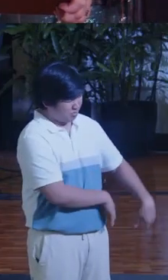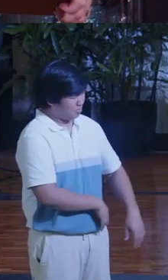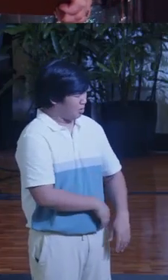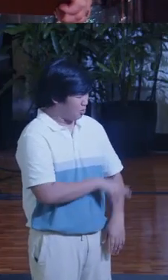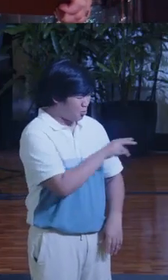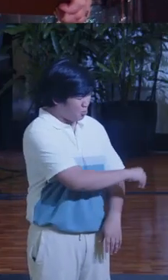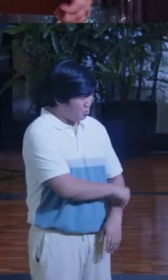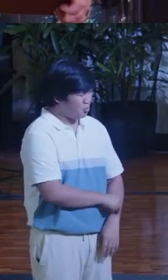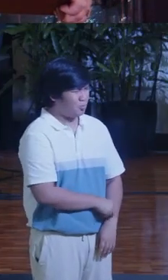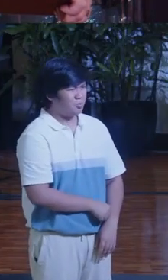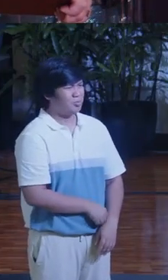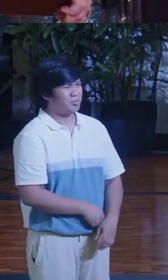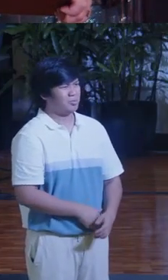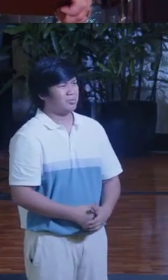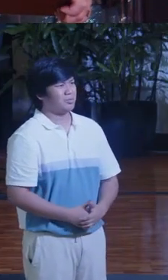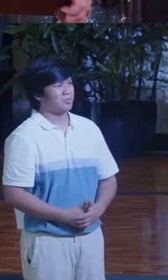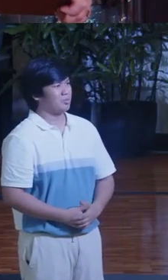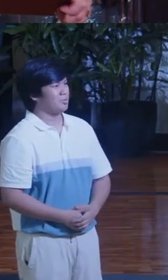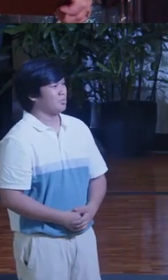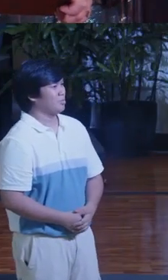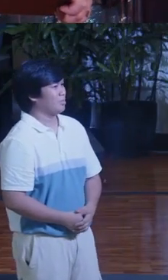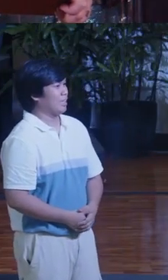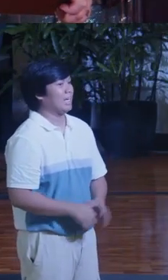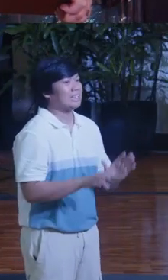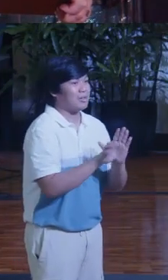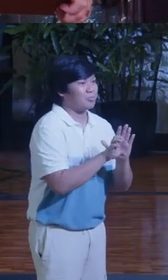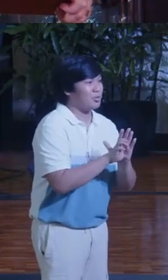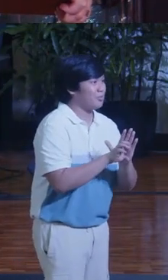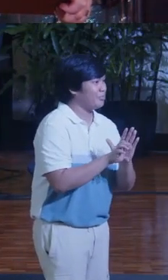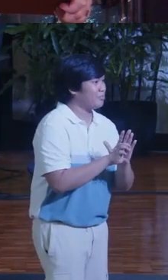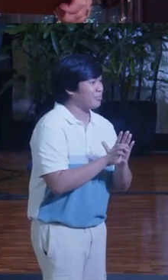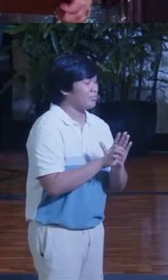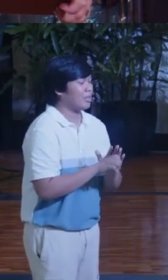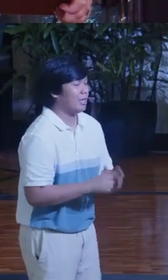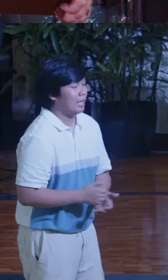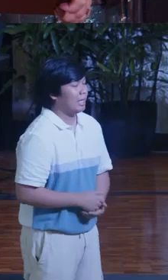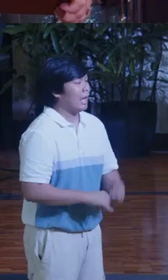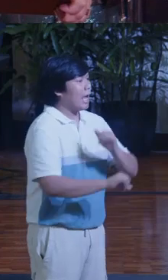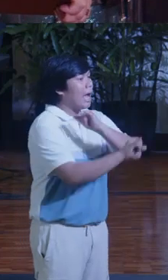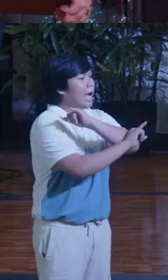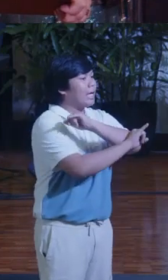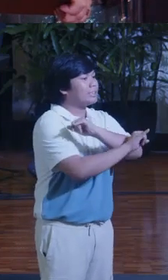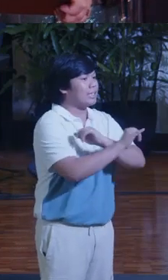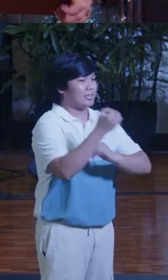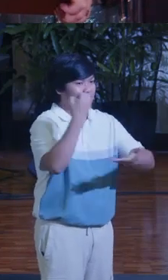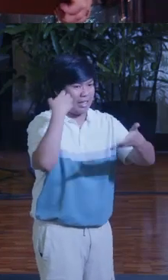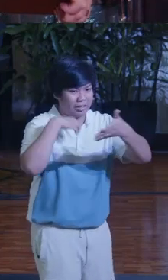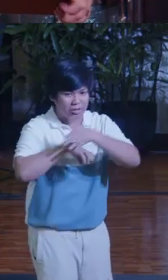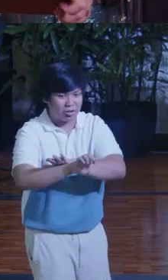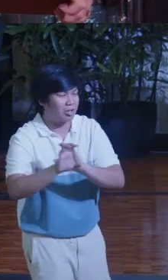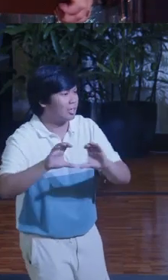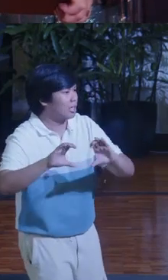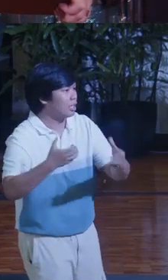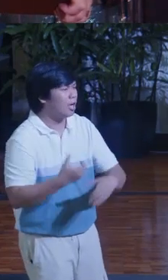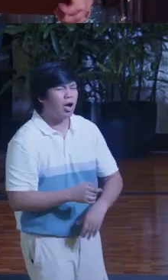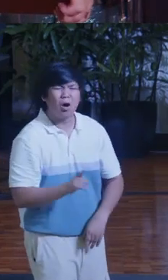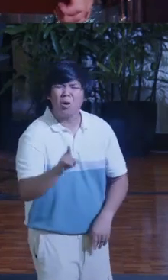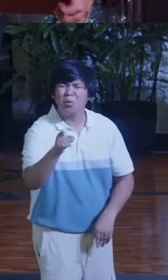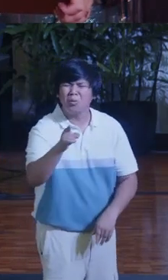No? Can you imagine, papasok ka sa klase mo, di ba? Ang pangalan mo, ano pangalan mo?